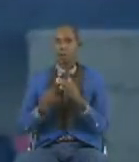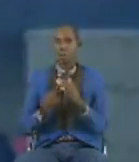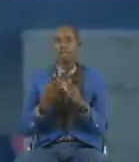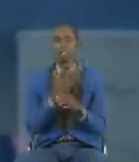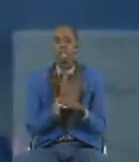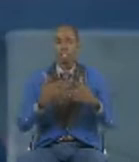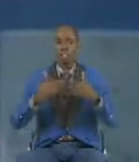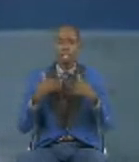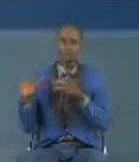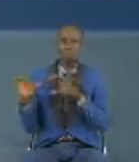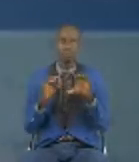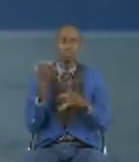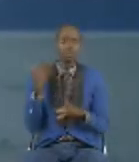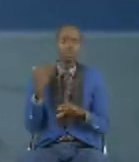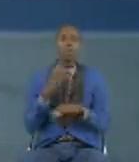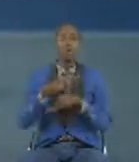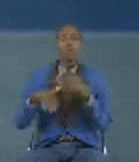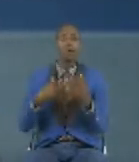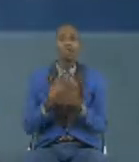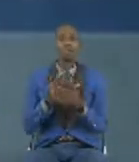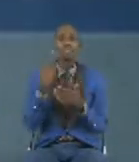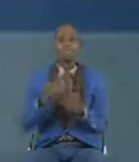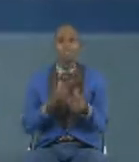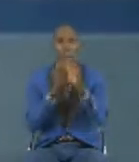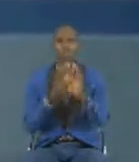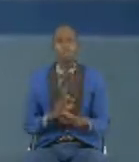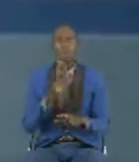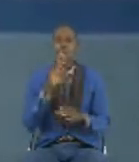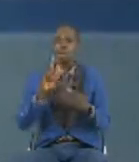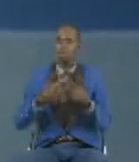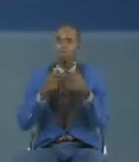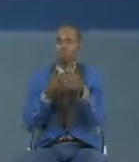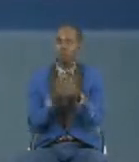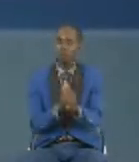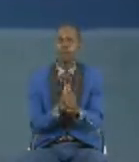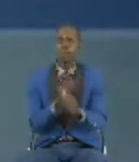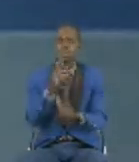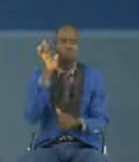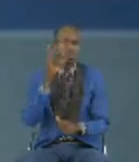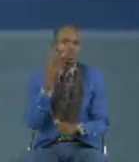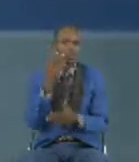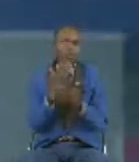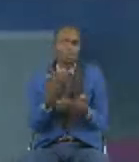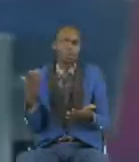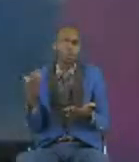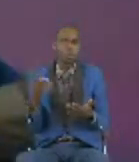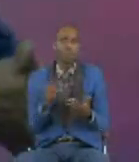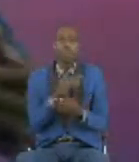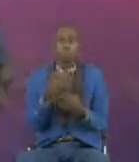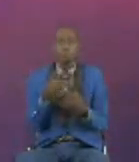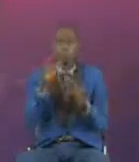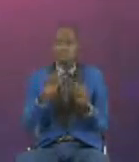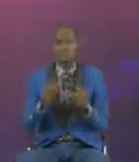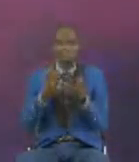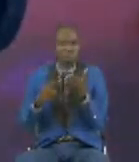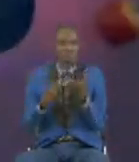Jésus a commencé de faire, les apôtres se veulent suivre. Remarquez quelque chose. Vous pouvez